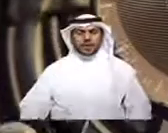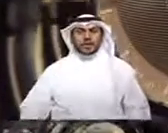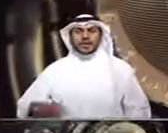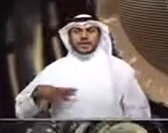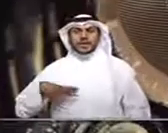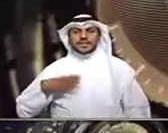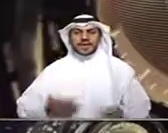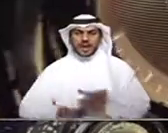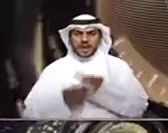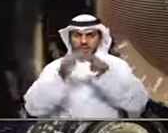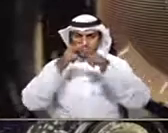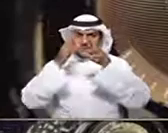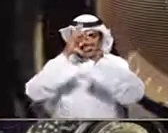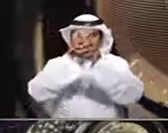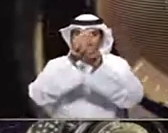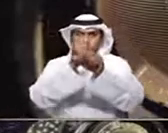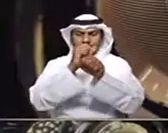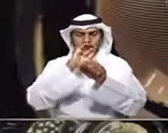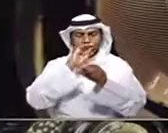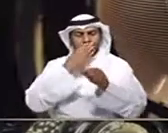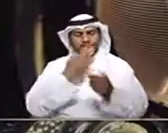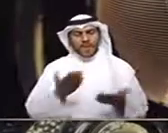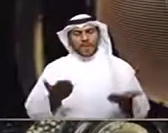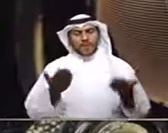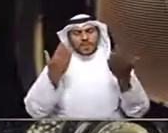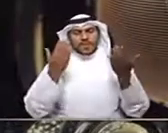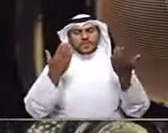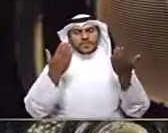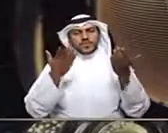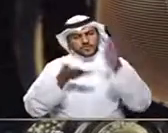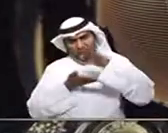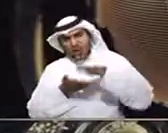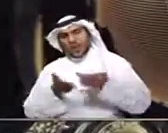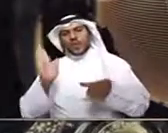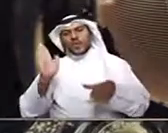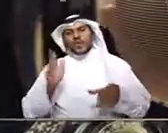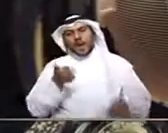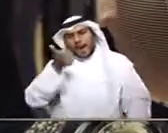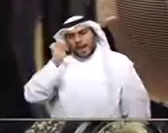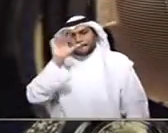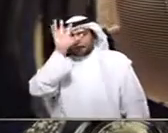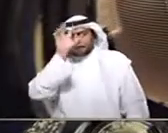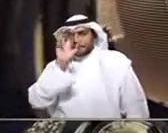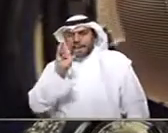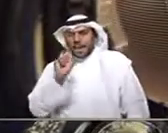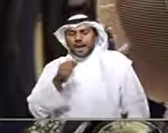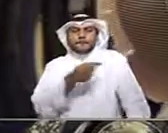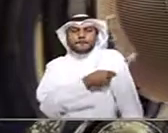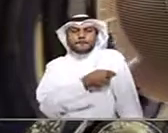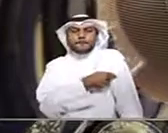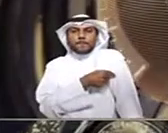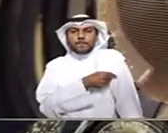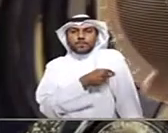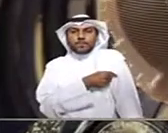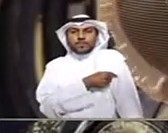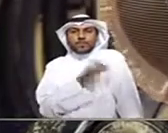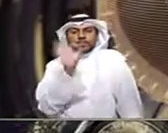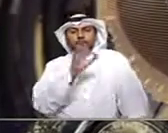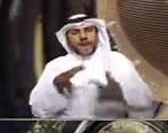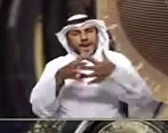حضرته صاحب السمو أمير البلاد الشيخ صباح الأحمد الجابر الصباح حفظ الله ورعاه مساء أمس أحد المستشفيات في الولايات